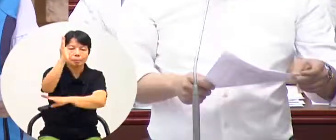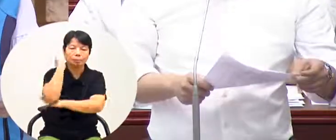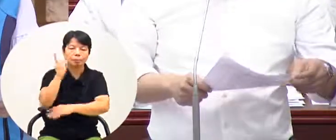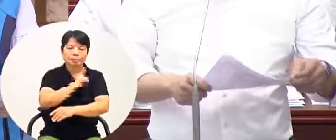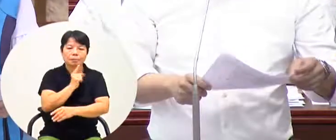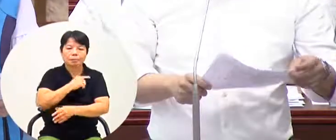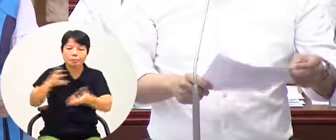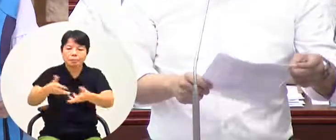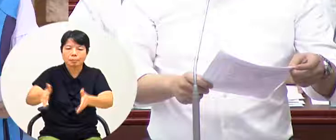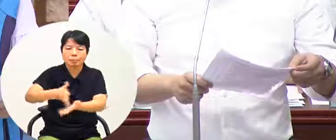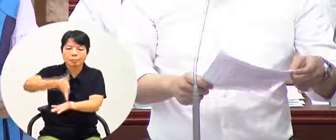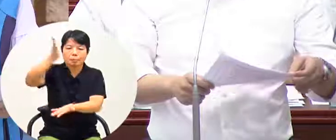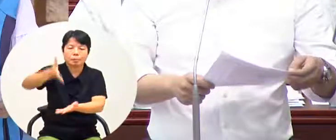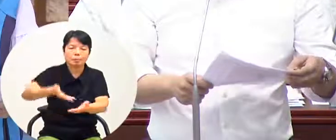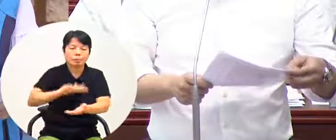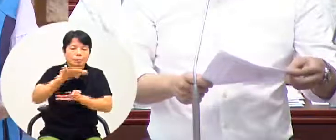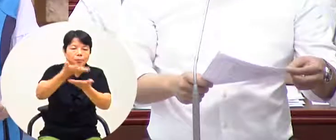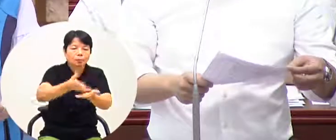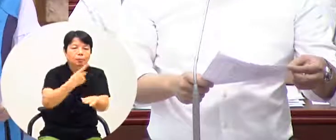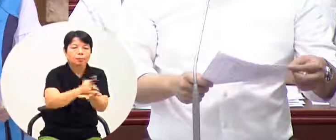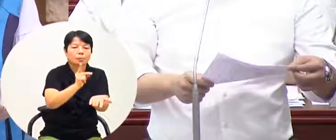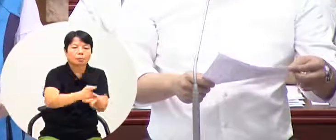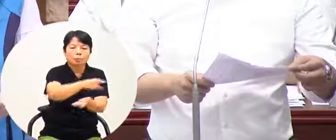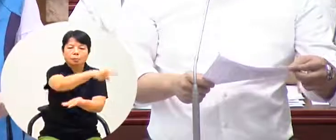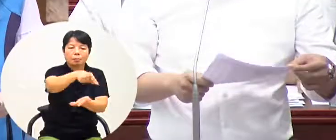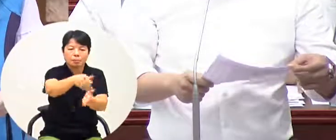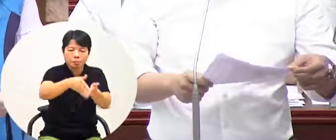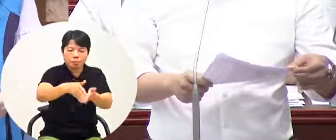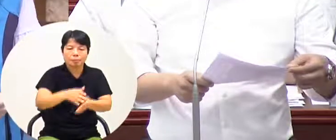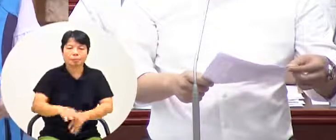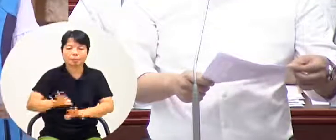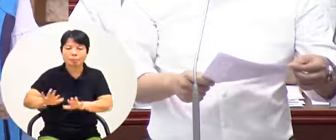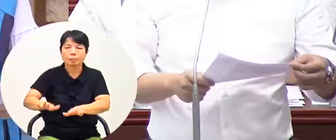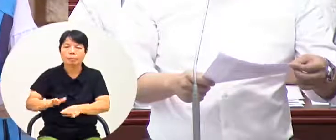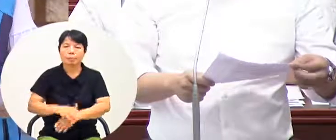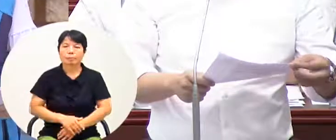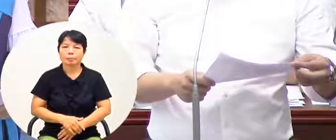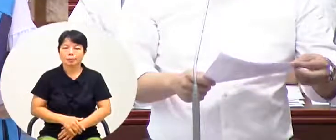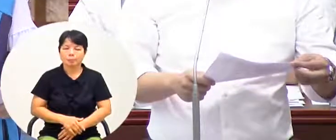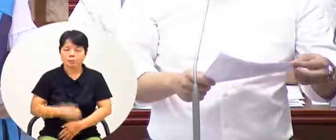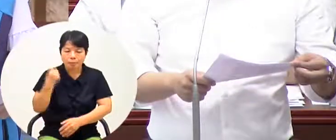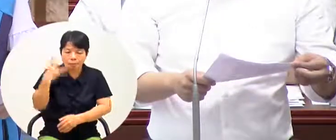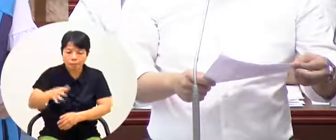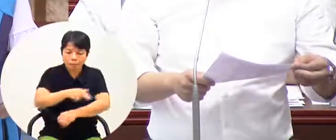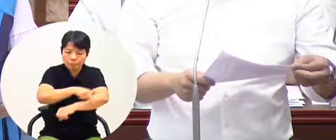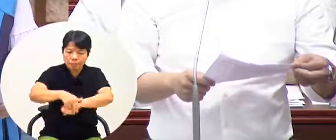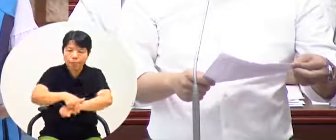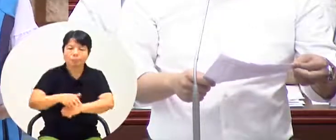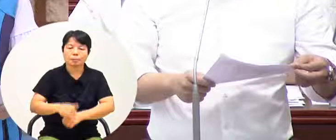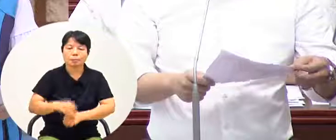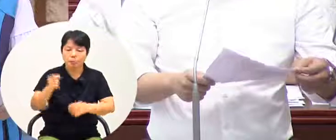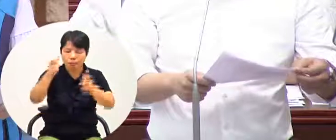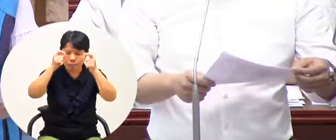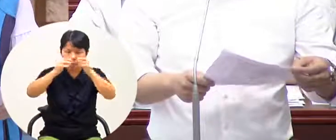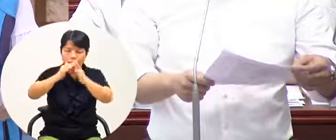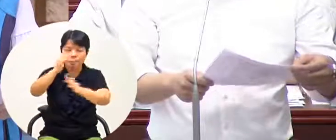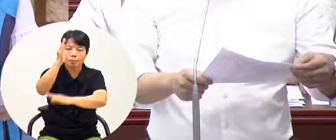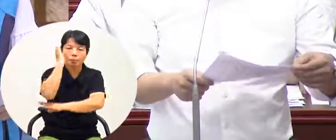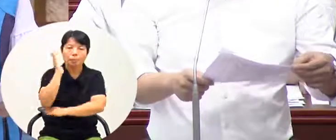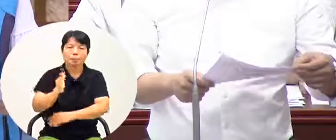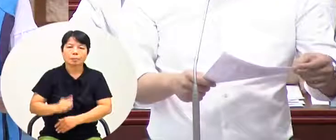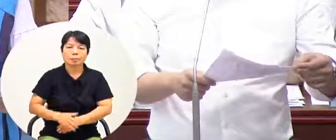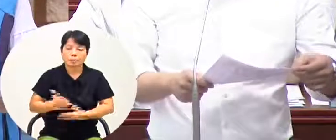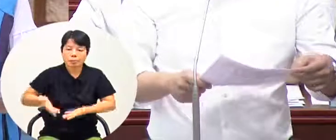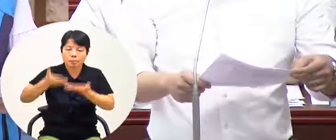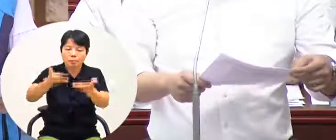要的人。那事实上，以现在来讲，又有一些新的做法，其实就是政府所提供的所谓的包租代管